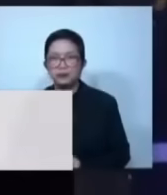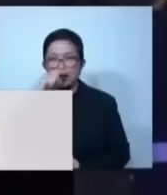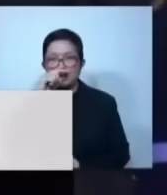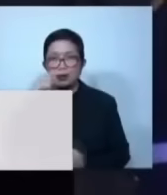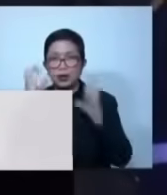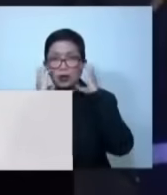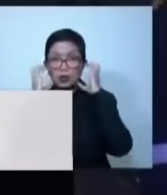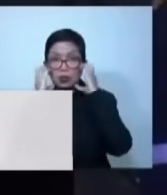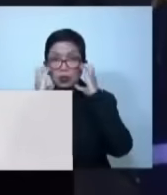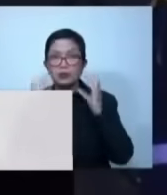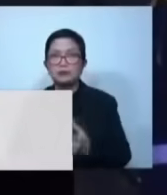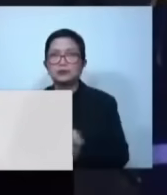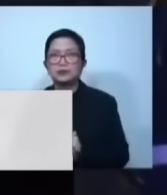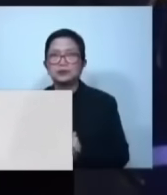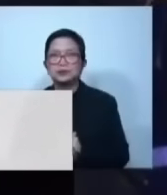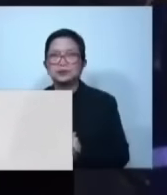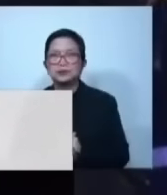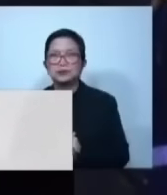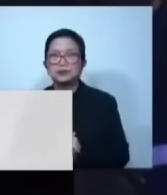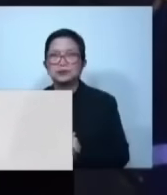ha Prabowo Subianto